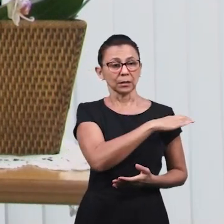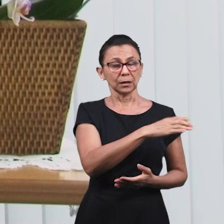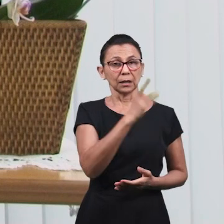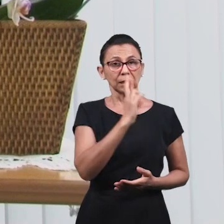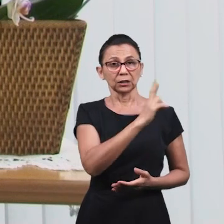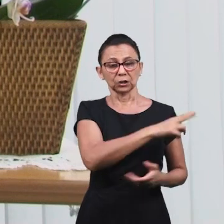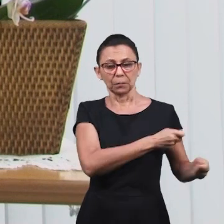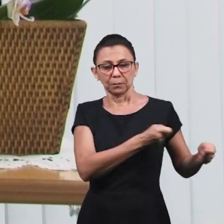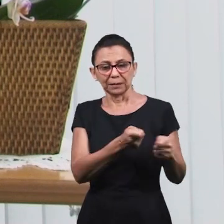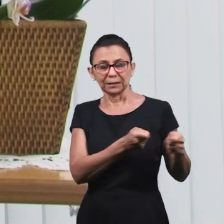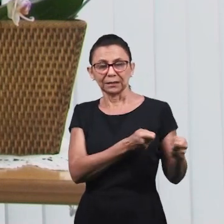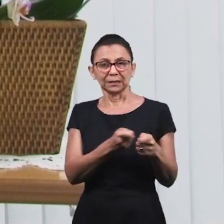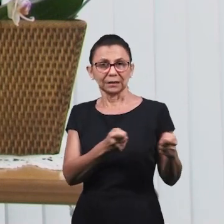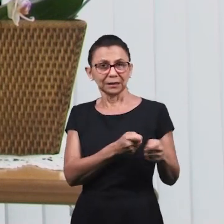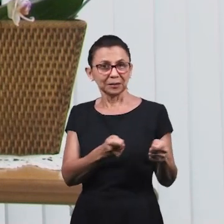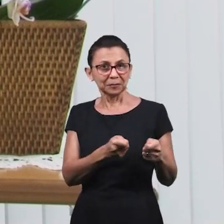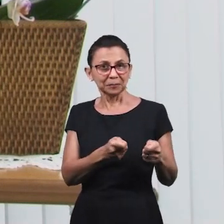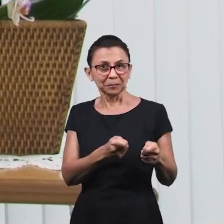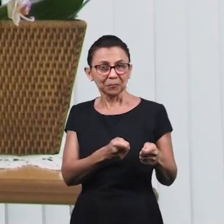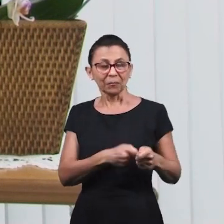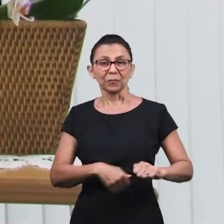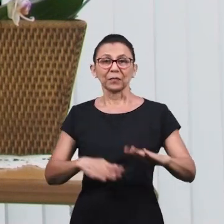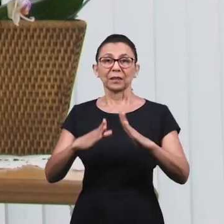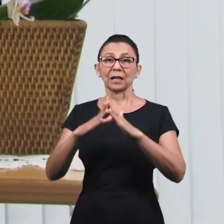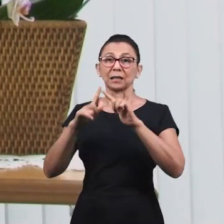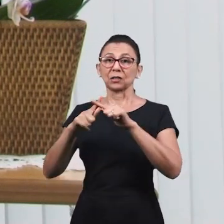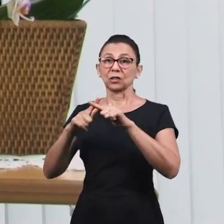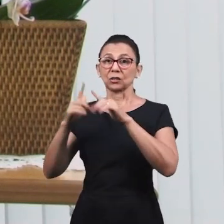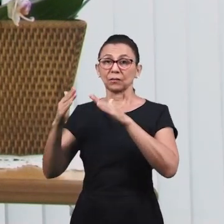grand message. Elle avait une destination.